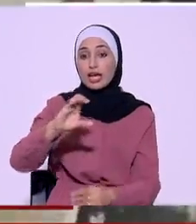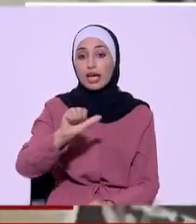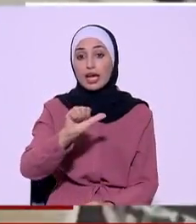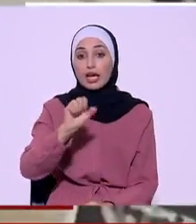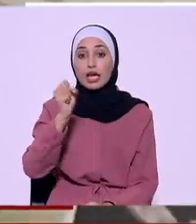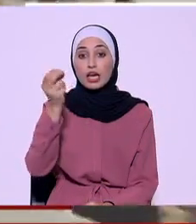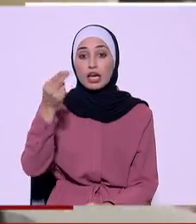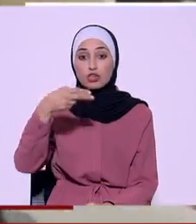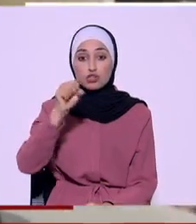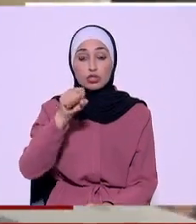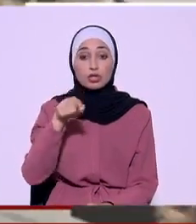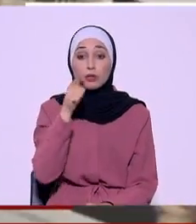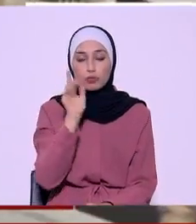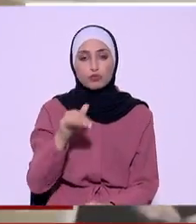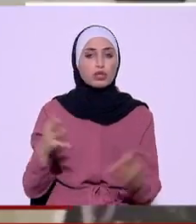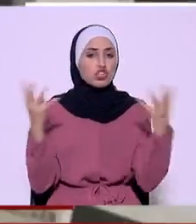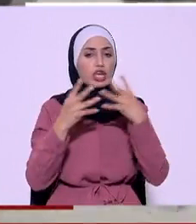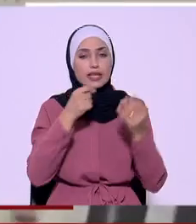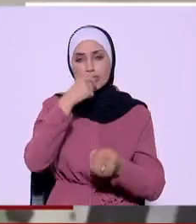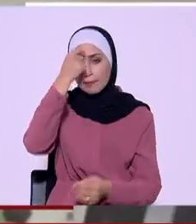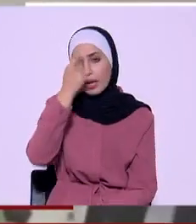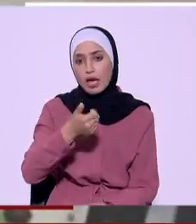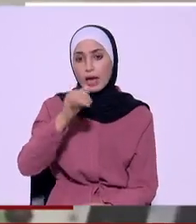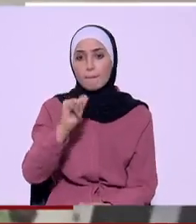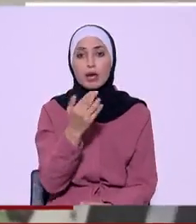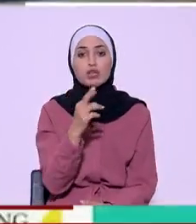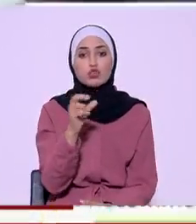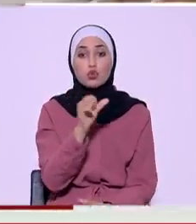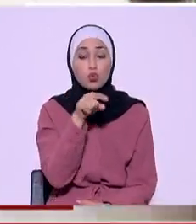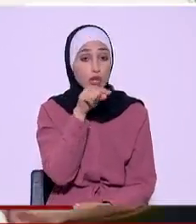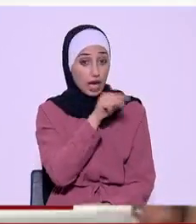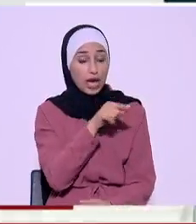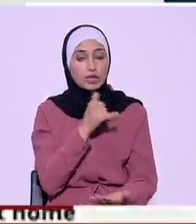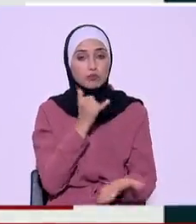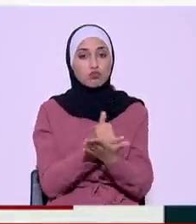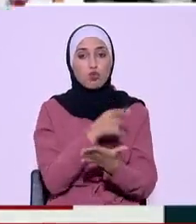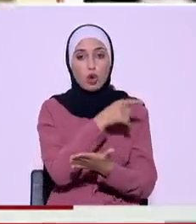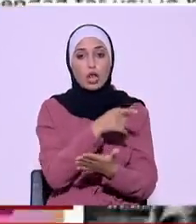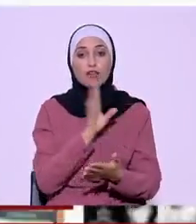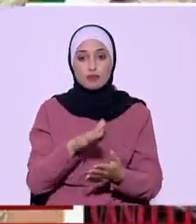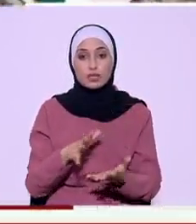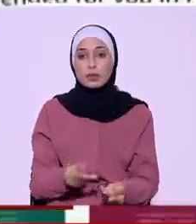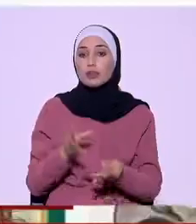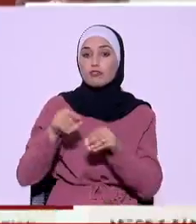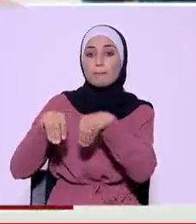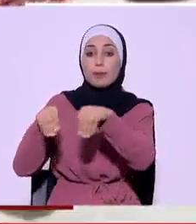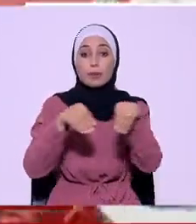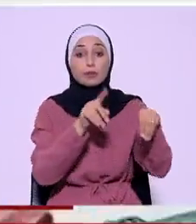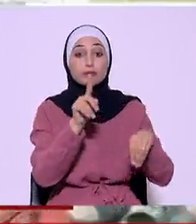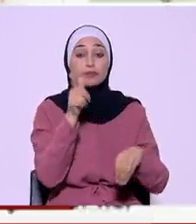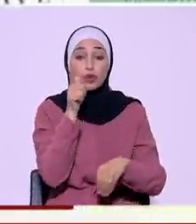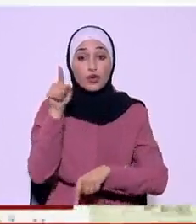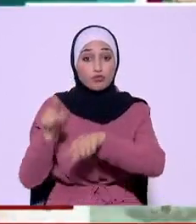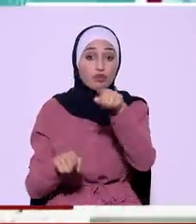ويب سيرفيس اللي بتقدم الخدمة دي بشكل كبير جدا. فالعامل المشترك ما بين كل الشركات إن هي كلها بتستخدم أكبر شركة في الكاشنج